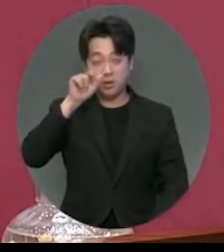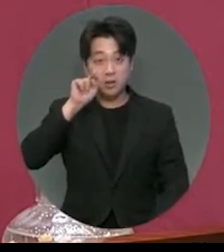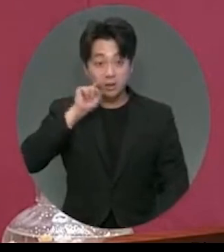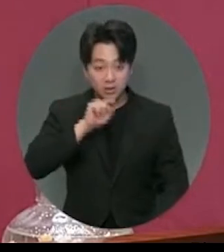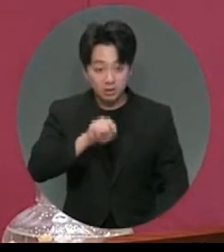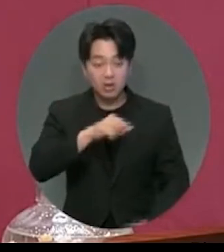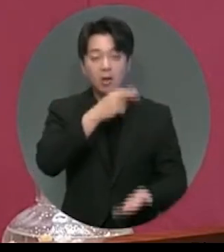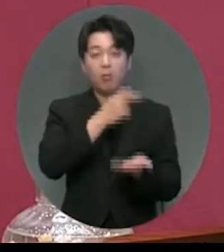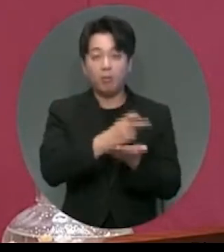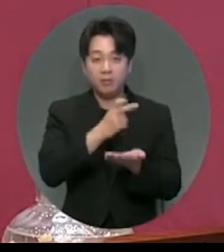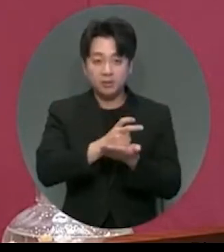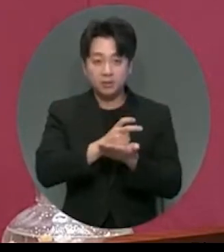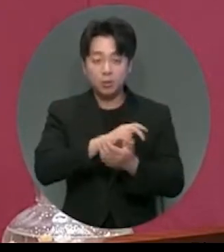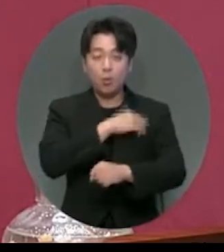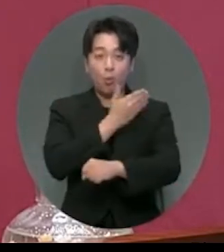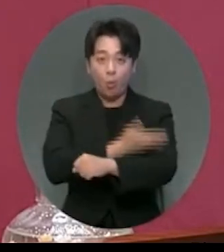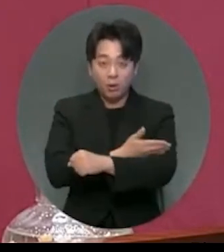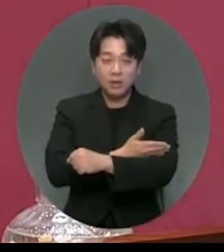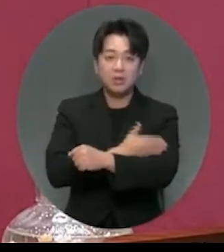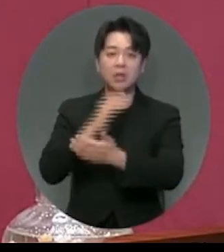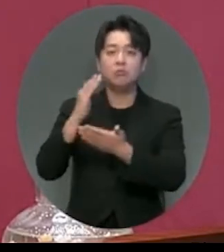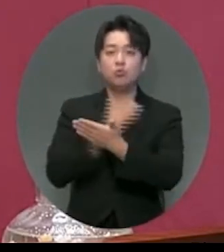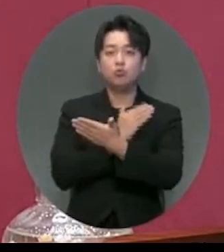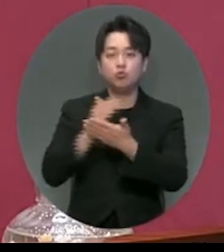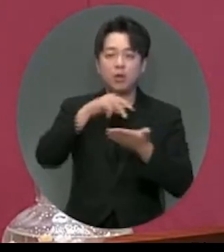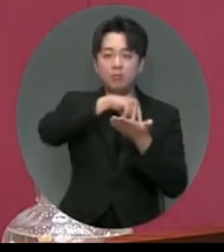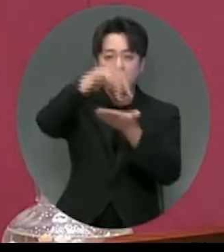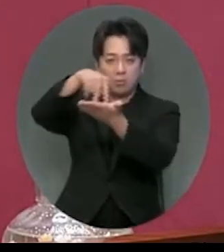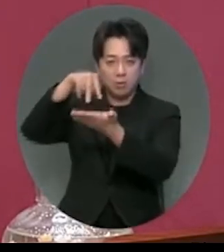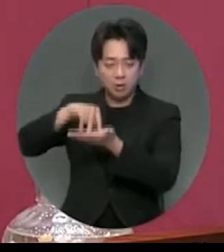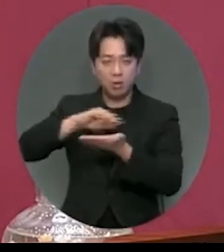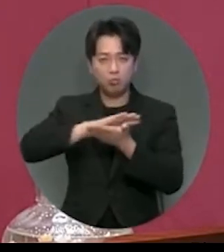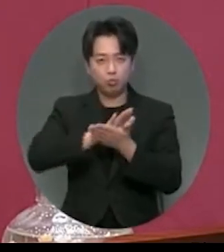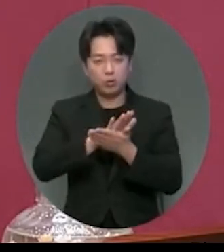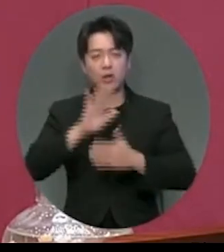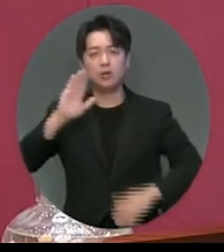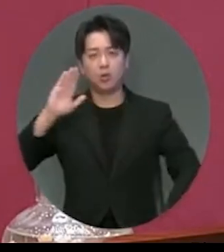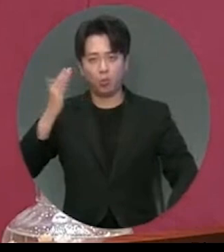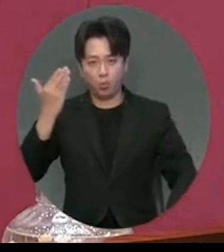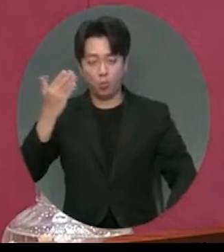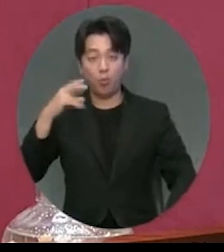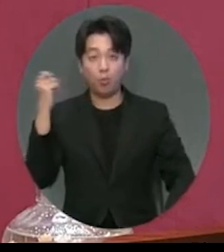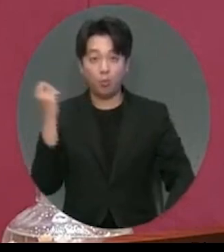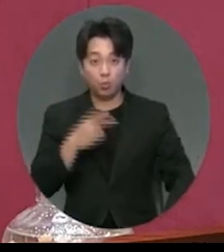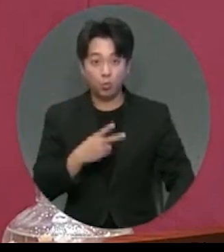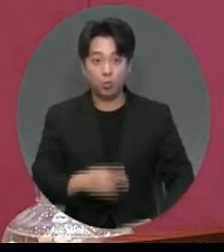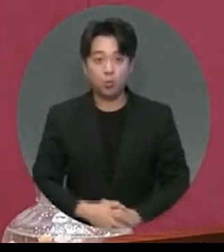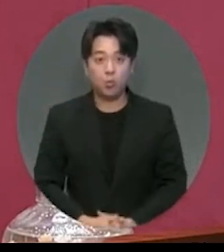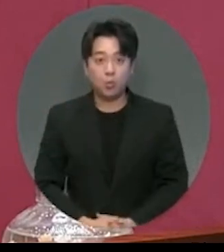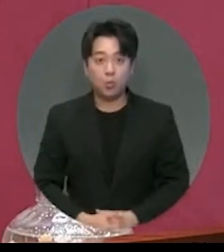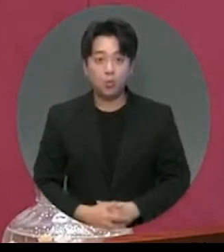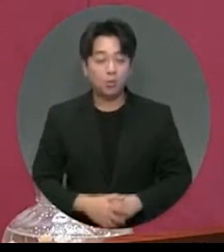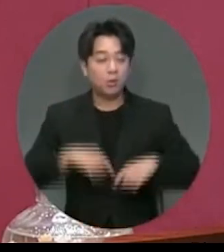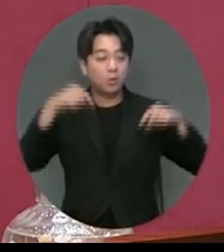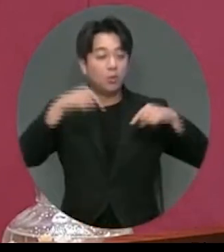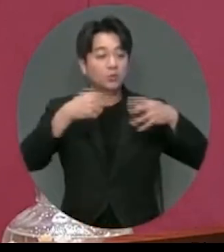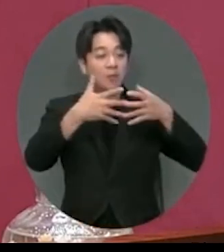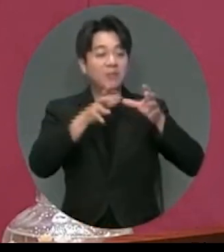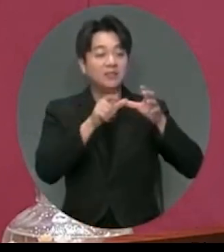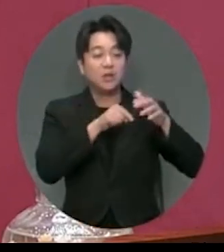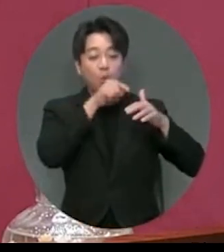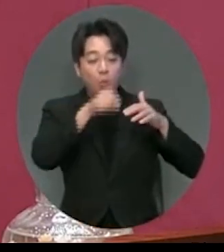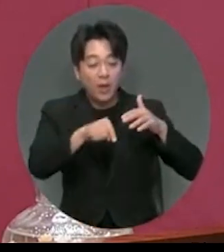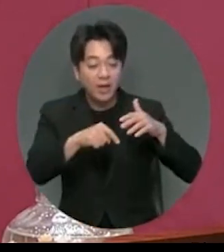위배되고, 교섭단체가 아닌 비교섭단체에 후보 추천권을 주는 것은 그 선례가 없습니다. 그리고 중요한